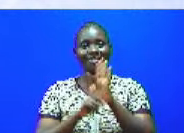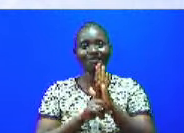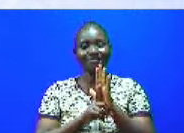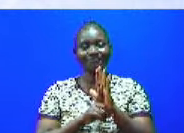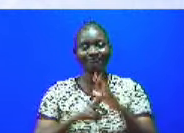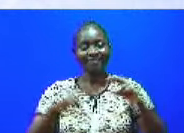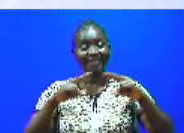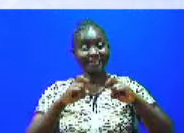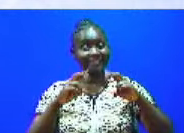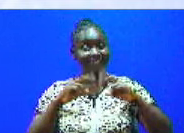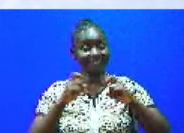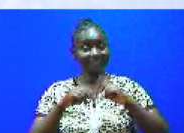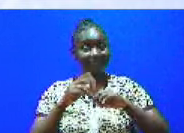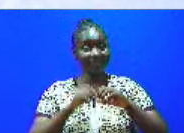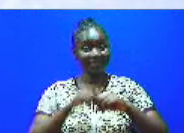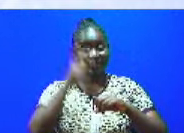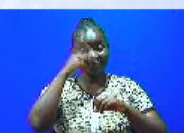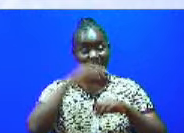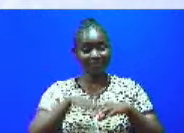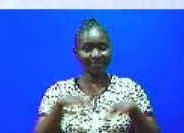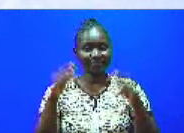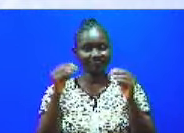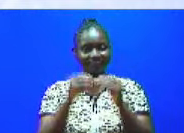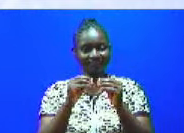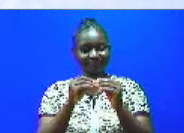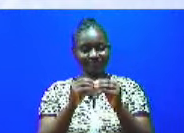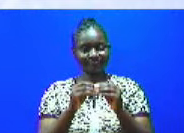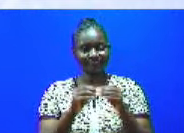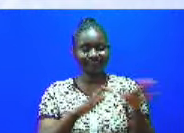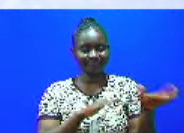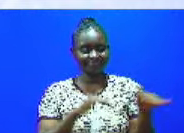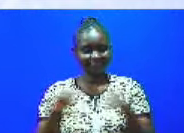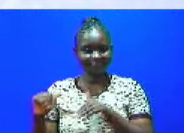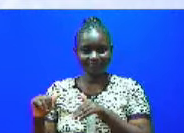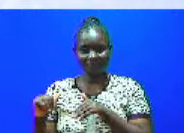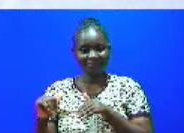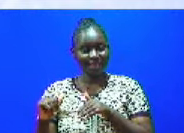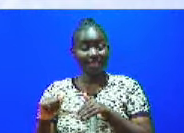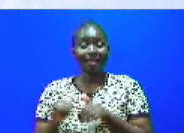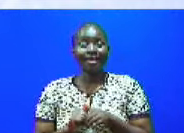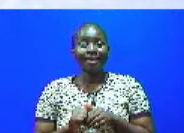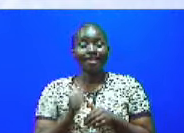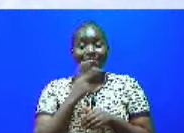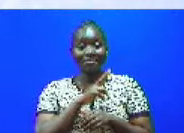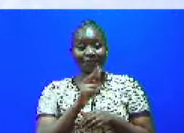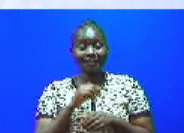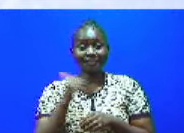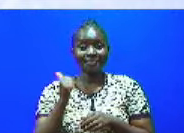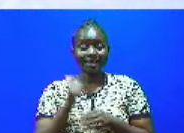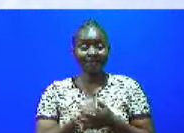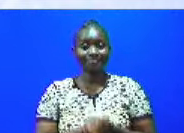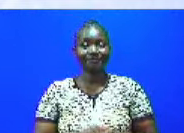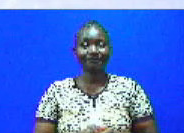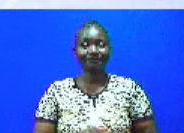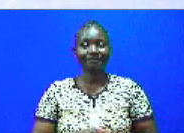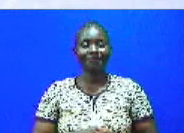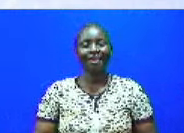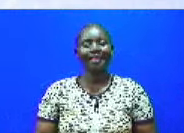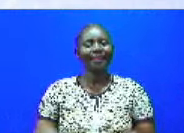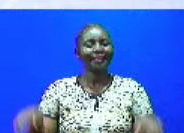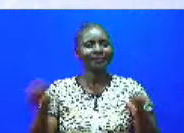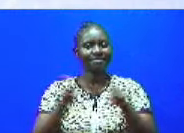cha kere neki ombikirigia community policing. Na gotika na yutu tigarapo igomo nchumu ligiri ya se wadi hiyo ya nyakoe omo